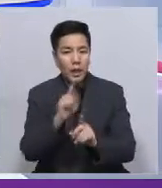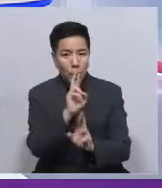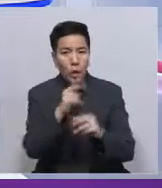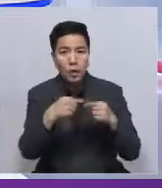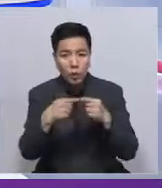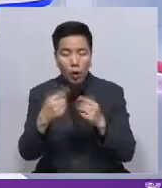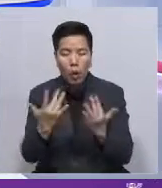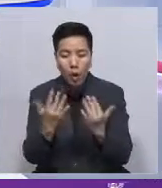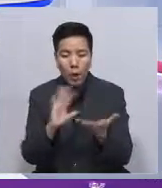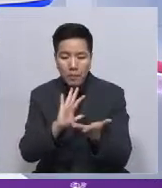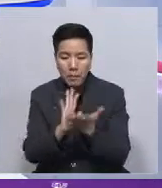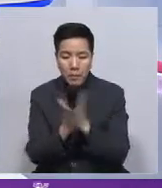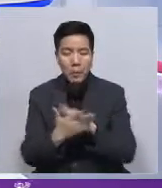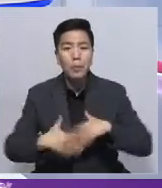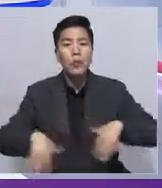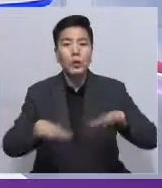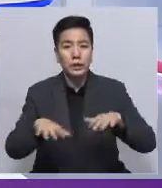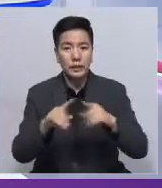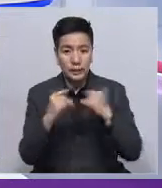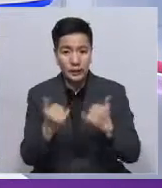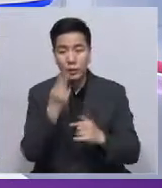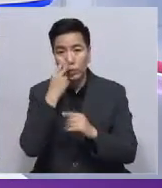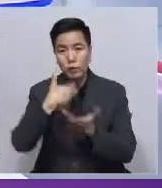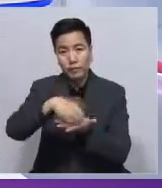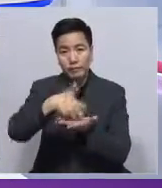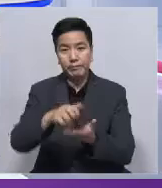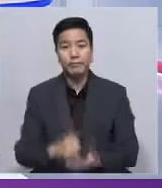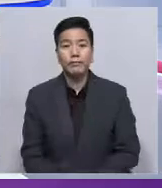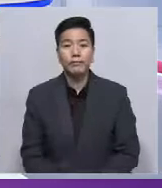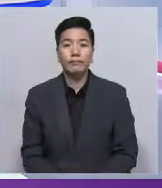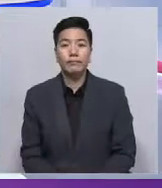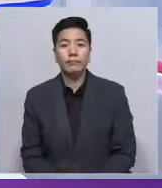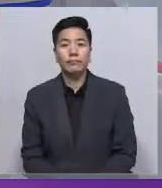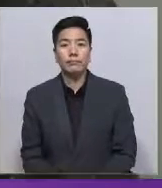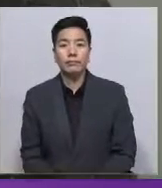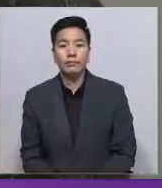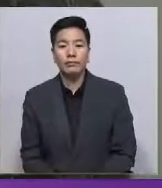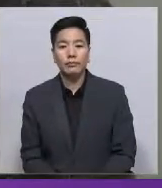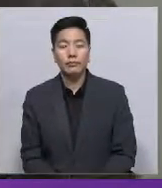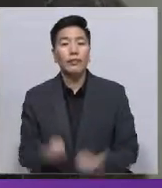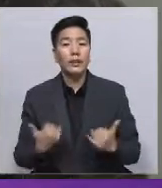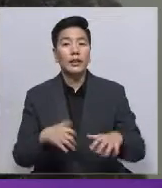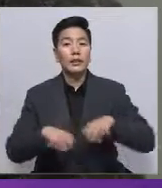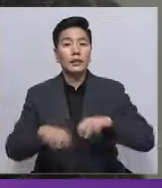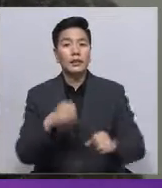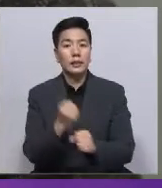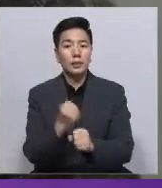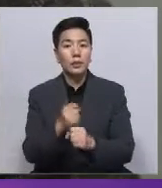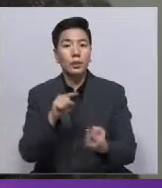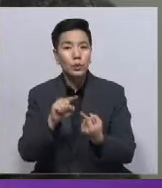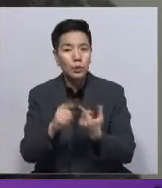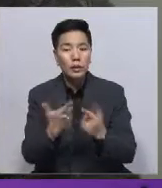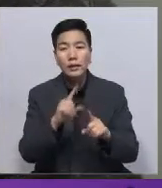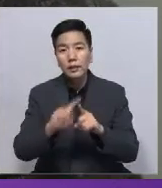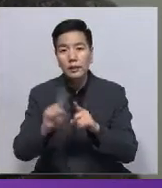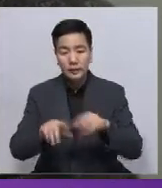องนะครับจนกว่าสถานการณ์จะกลับเข้าสู่ภาวะปกติไปติดตามกันเลยครับ การดำเนินงานนะครับในเรื่องของสถาน